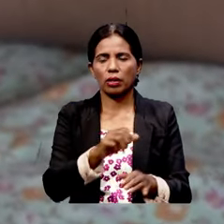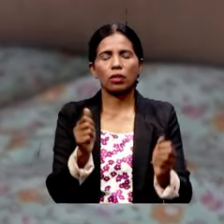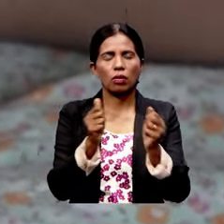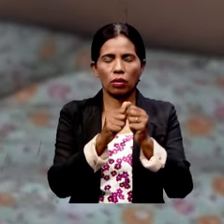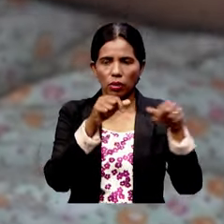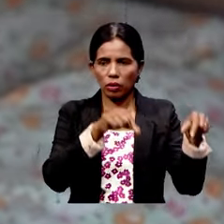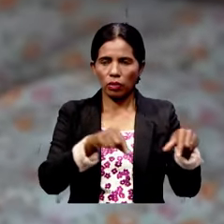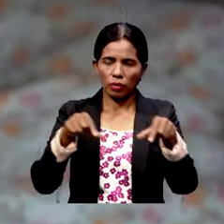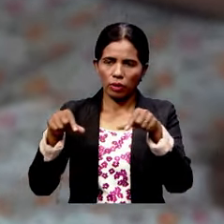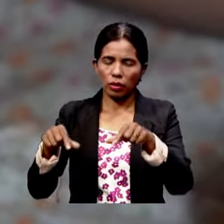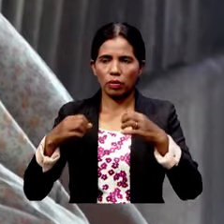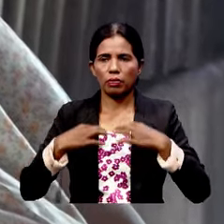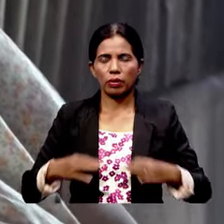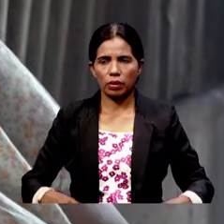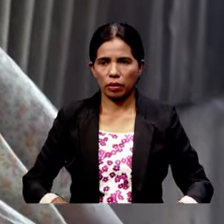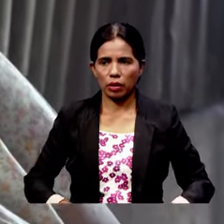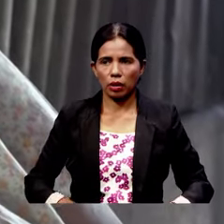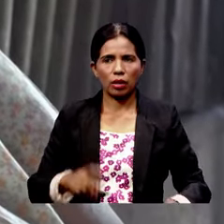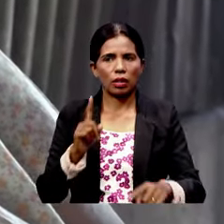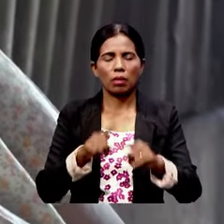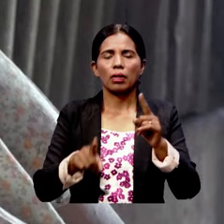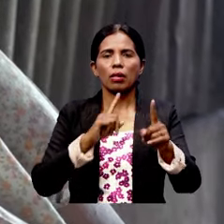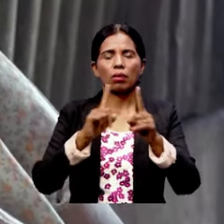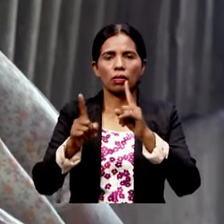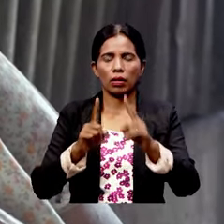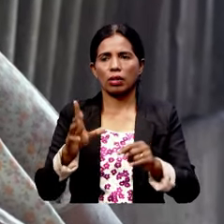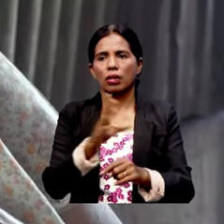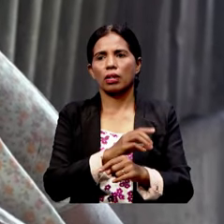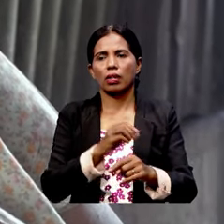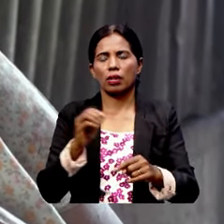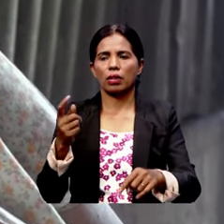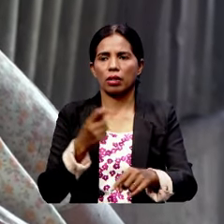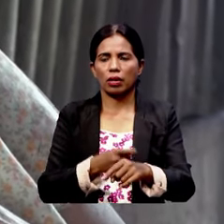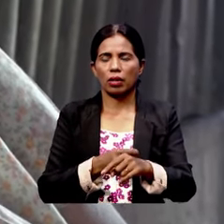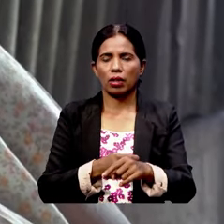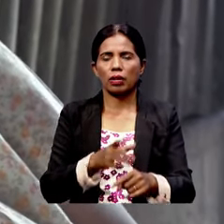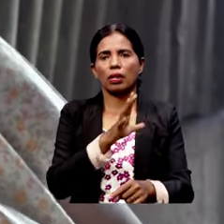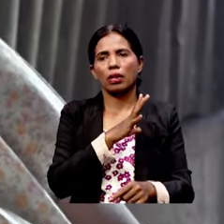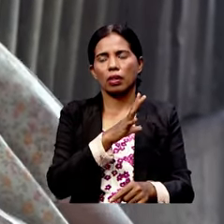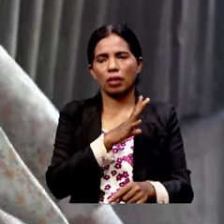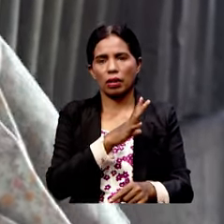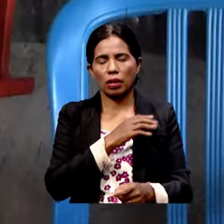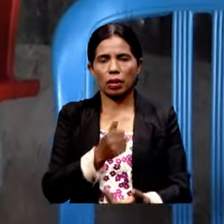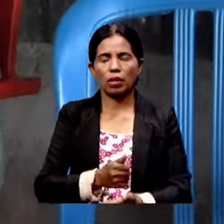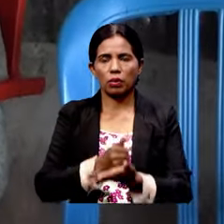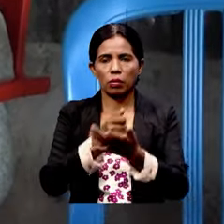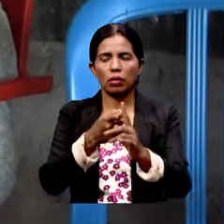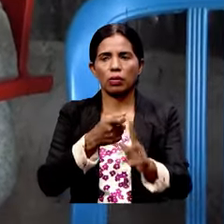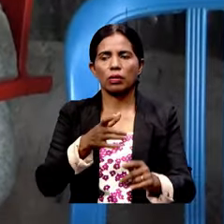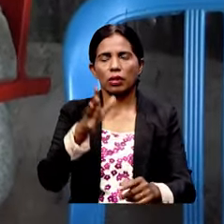kondisão deficiência física labele qualia. No durante ne depende de tulung husinya